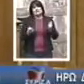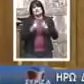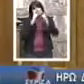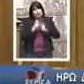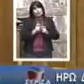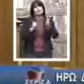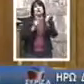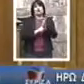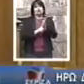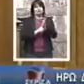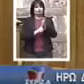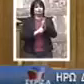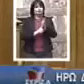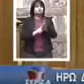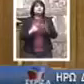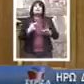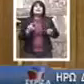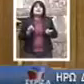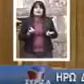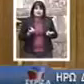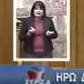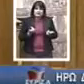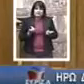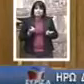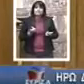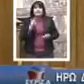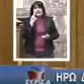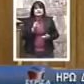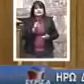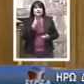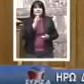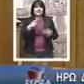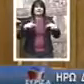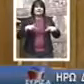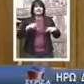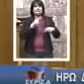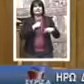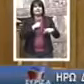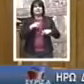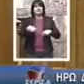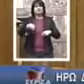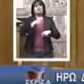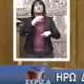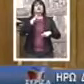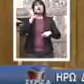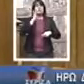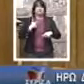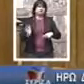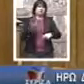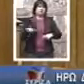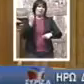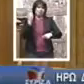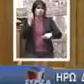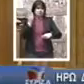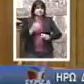περισσεύει της δικής μας ελληνικής φάρσας και ποιοι προκύπτει ότι περισσεύουν, κατά την άποψη της κυβέρνησης, από τη δική μας κοινωνία. Ακόμη και ο